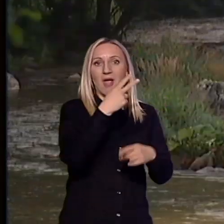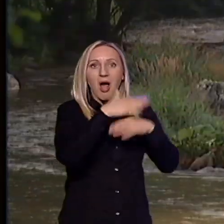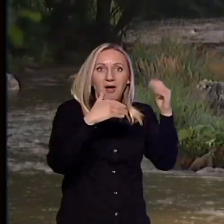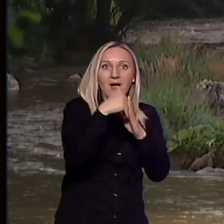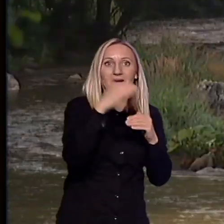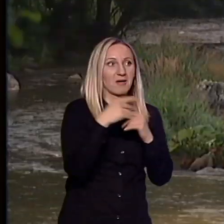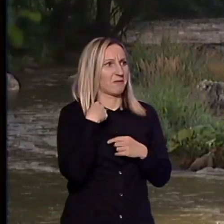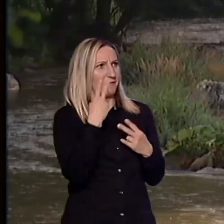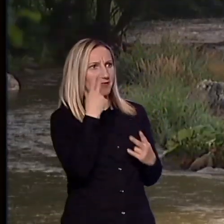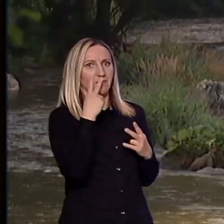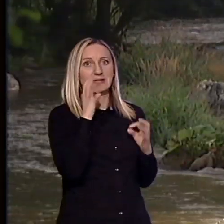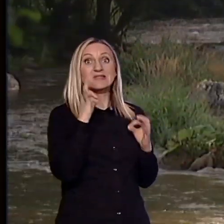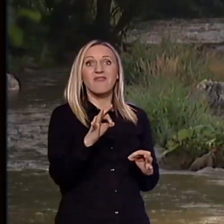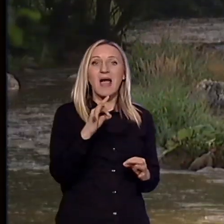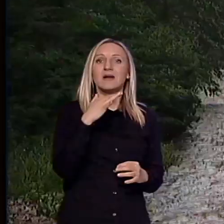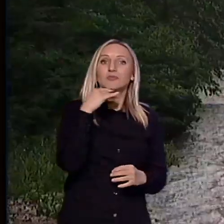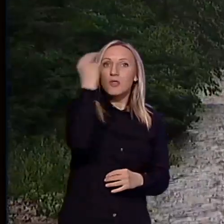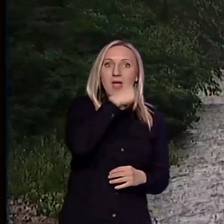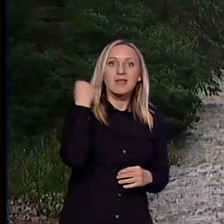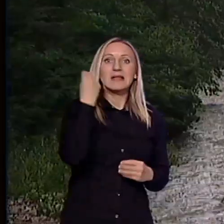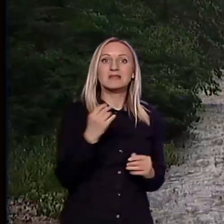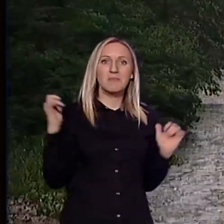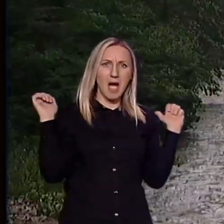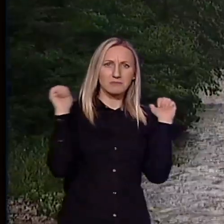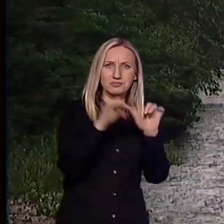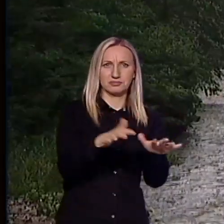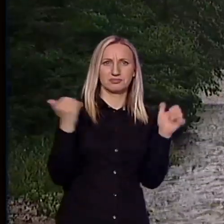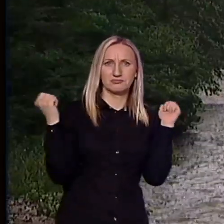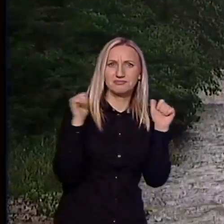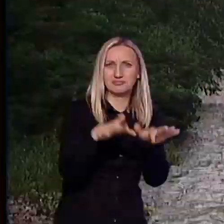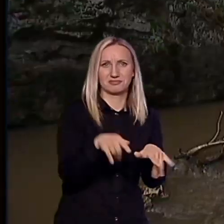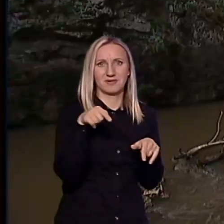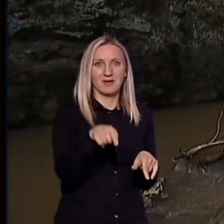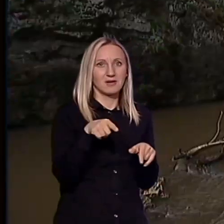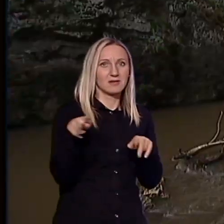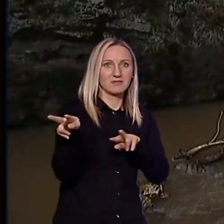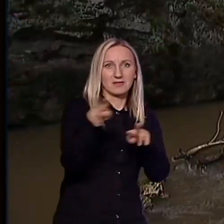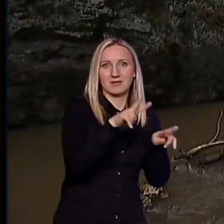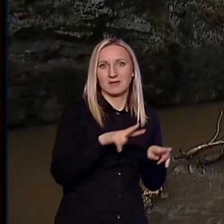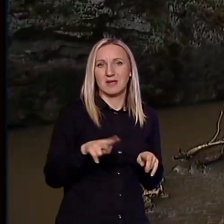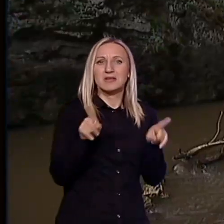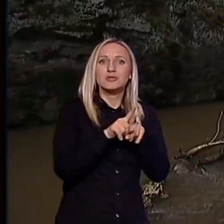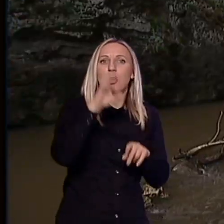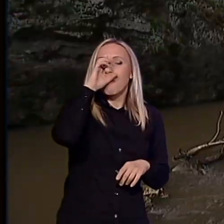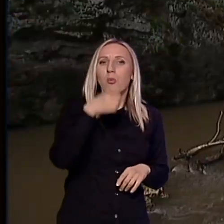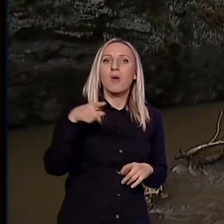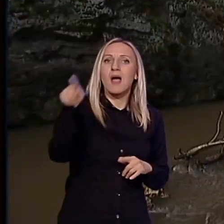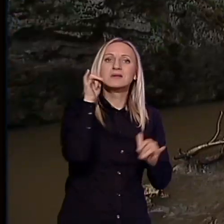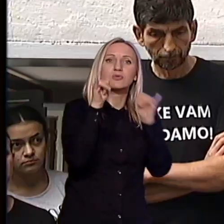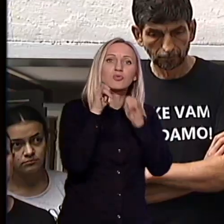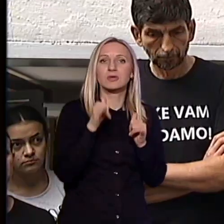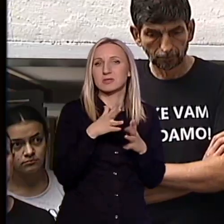ljudi ovde, ja vidim svakog vikenda iz cele Srbije se sjate ovde u ovaj deo. Isto bugarskih turista ima